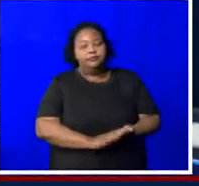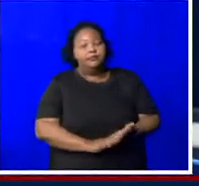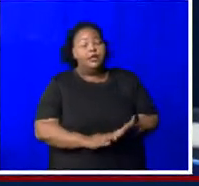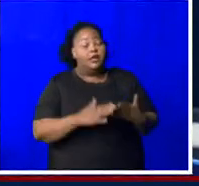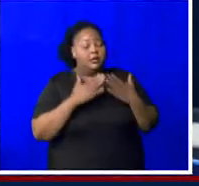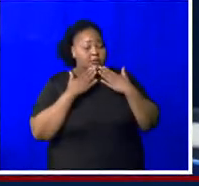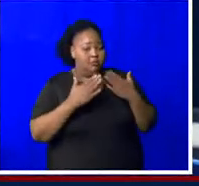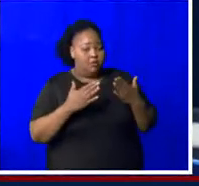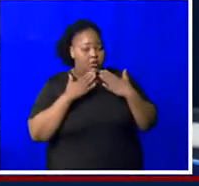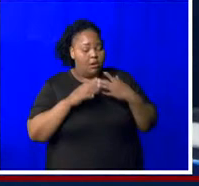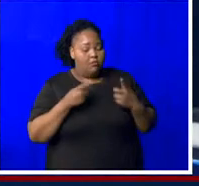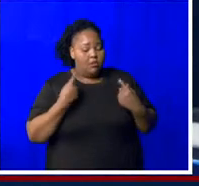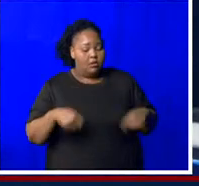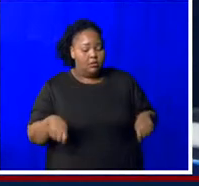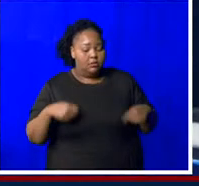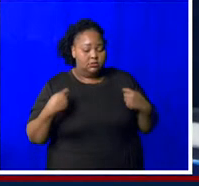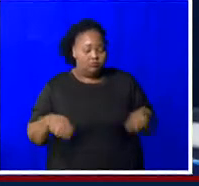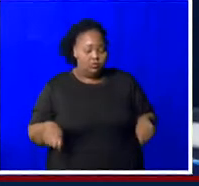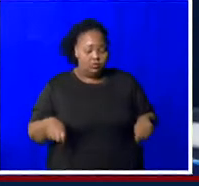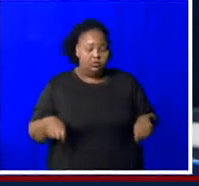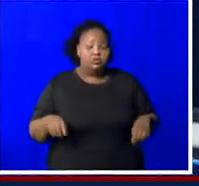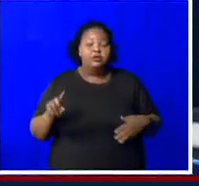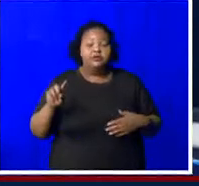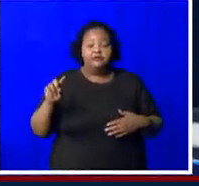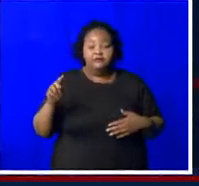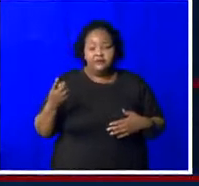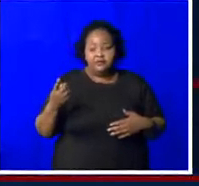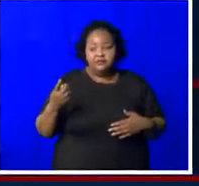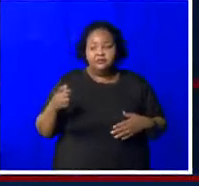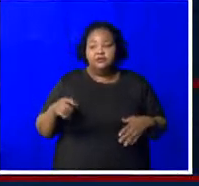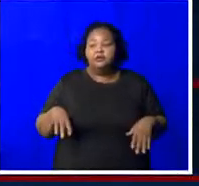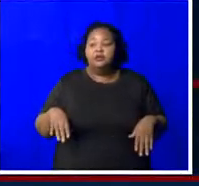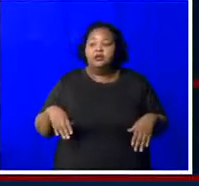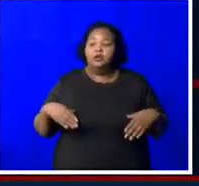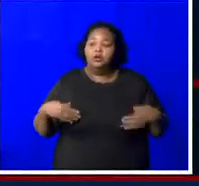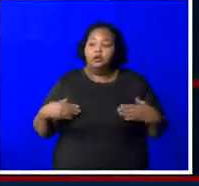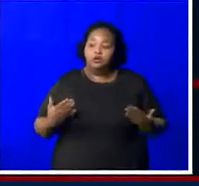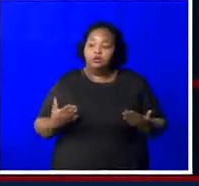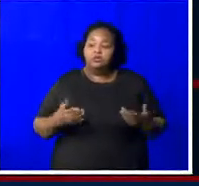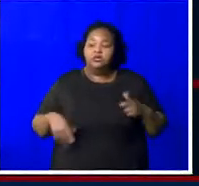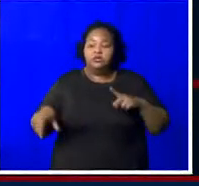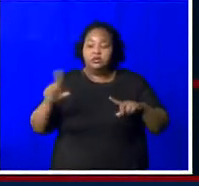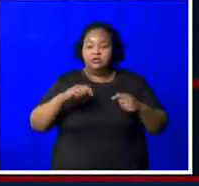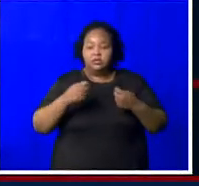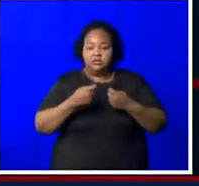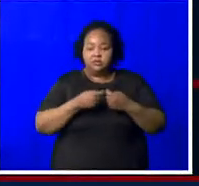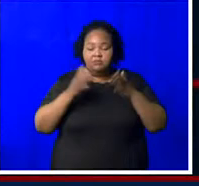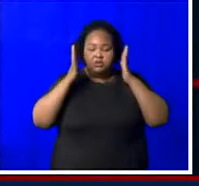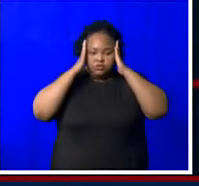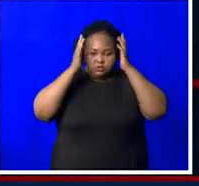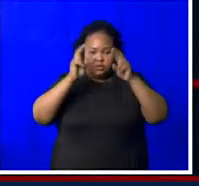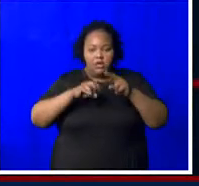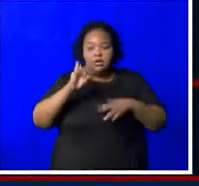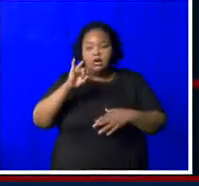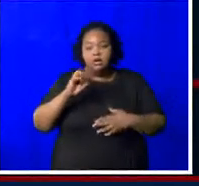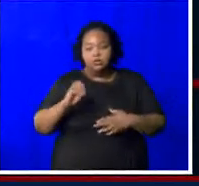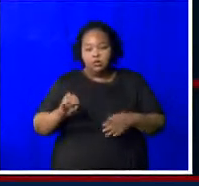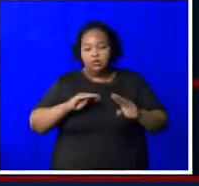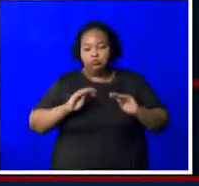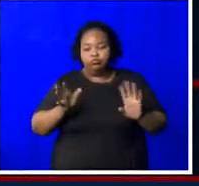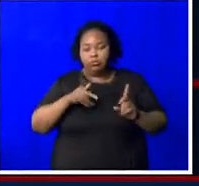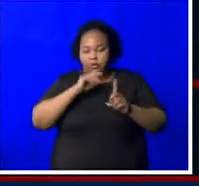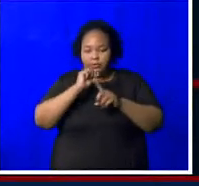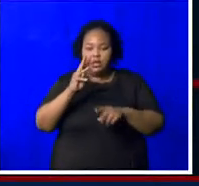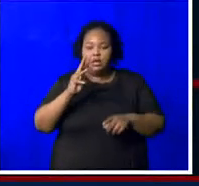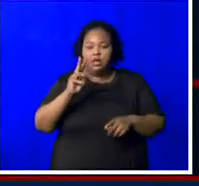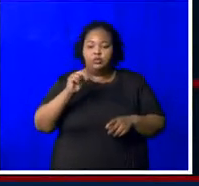kanike temidlalo sitavela singene kuto lesitawucala ngaletithi umqeqeshwe likhethelo lesive lema under 20 mdudu sinqumalo uthi imidlalo yebungani